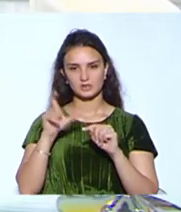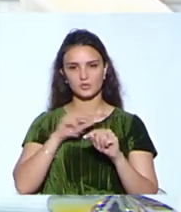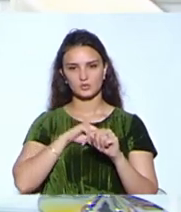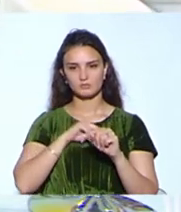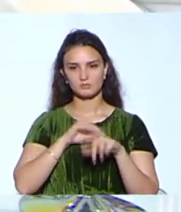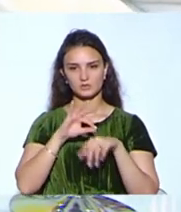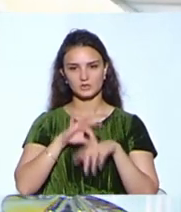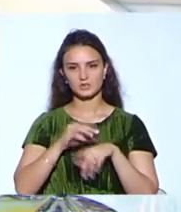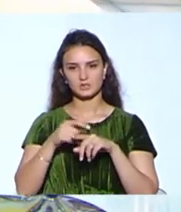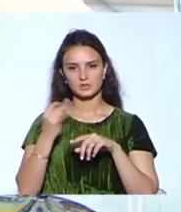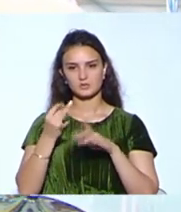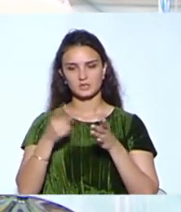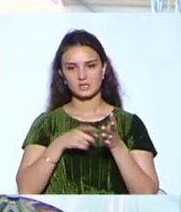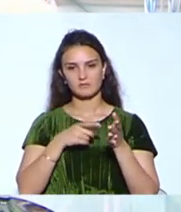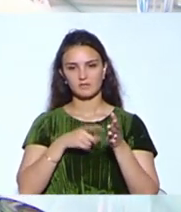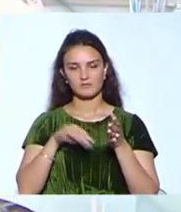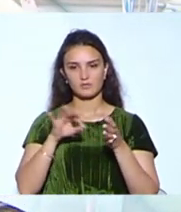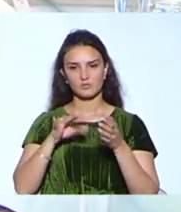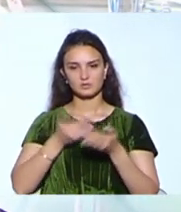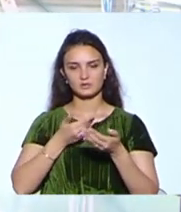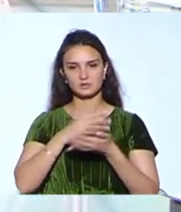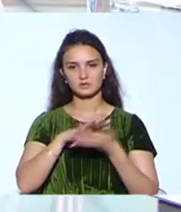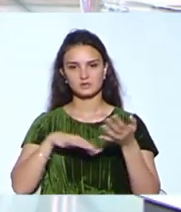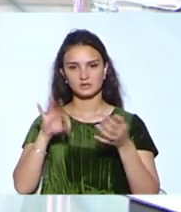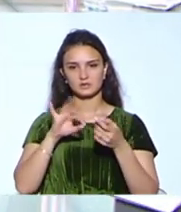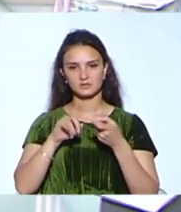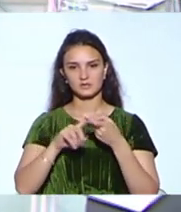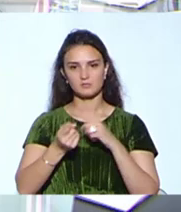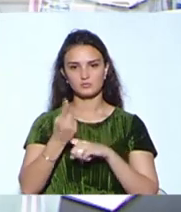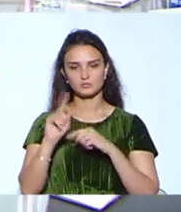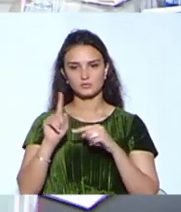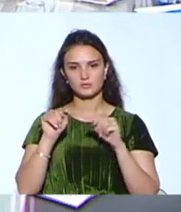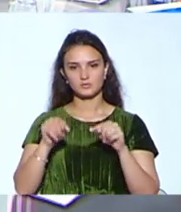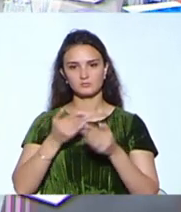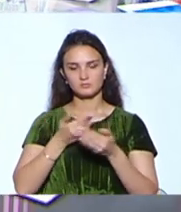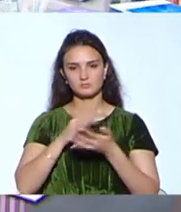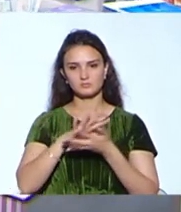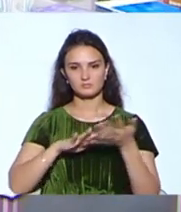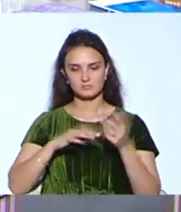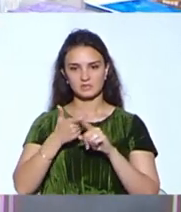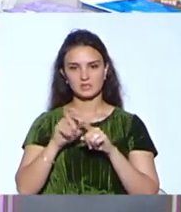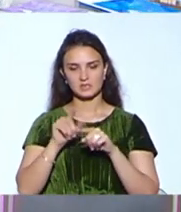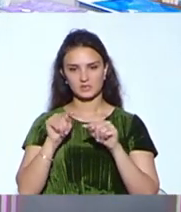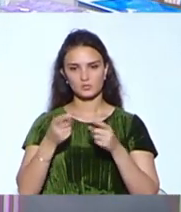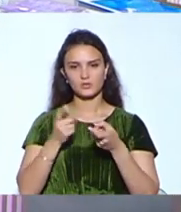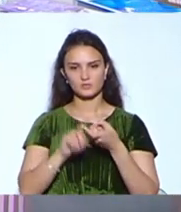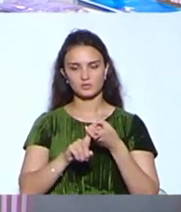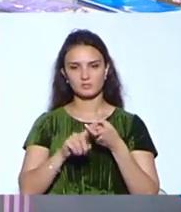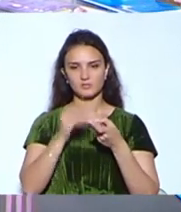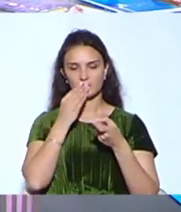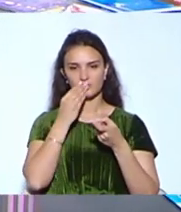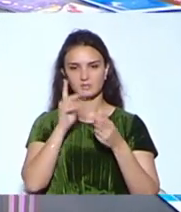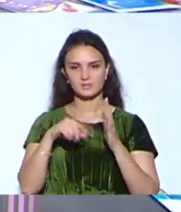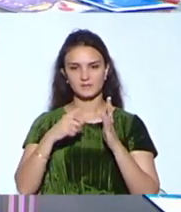ჩატარეს ძალიან საინტერესო კვლევა დღეგრძელობასთან დაკავშირებით და აღმოჩნდა, რომ დღეგრძელობას ძალიან მჭიდროდ უკავშირდება